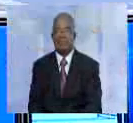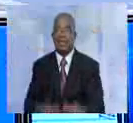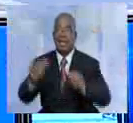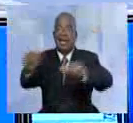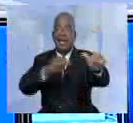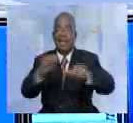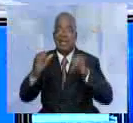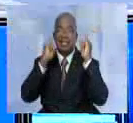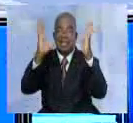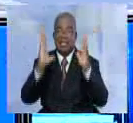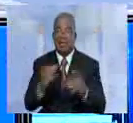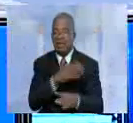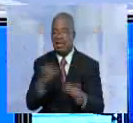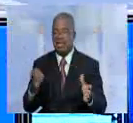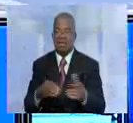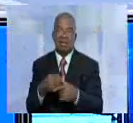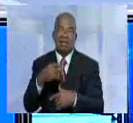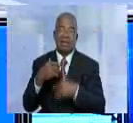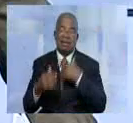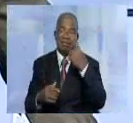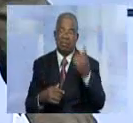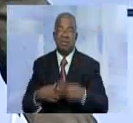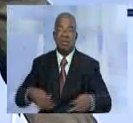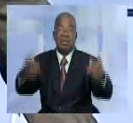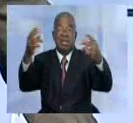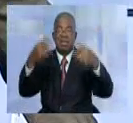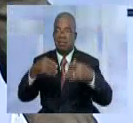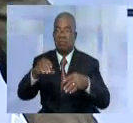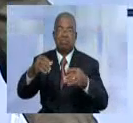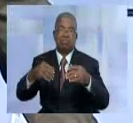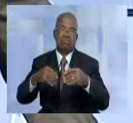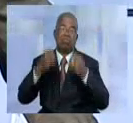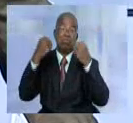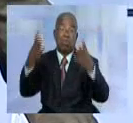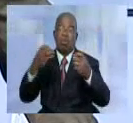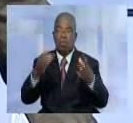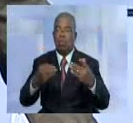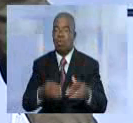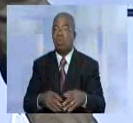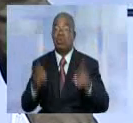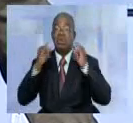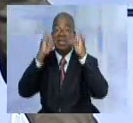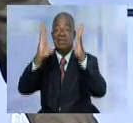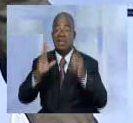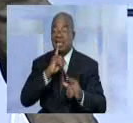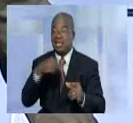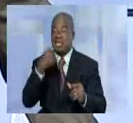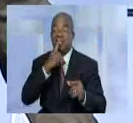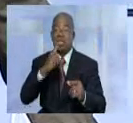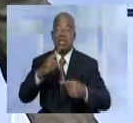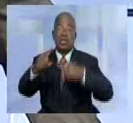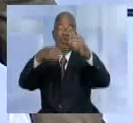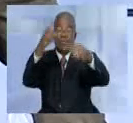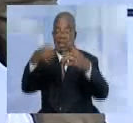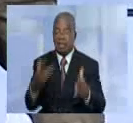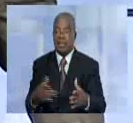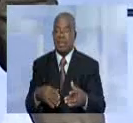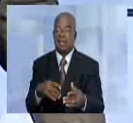L'actualité ivoirienne est aussi marquée par le retour de 105 réfugiés ex-forces de défense et de sécurité. Ils ont été